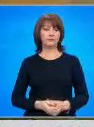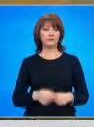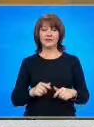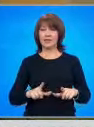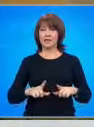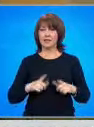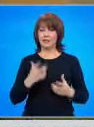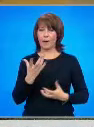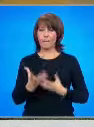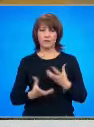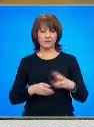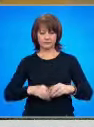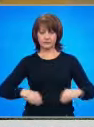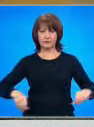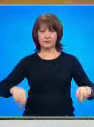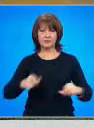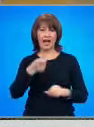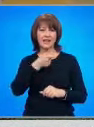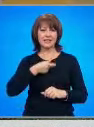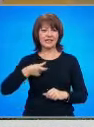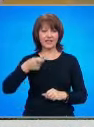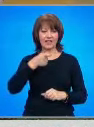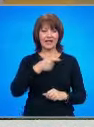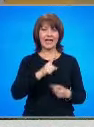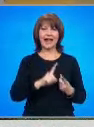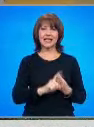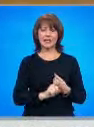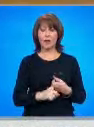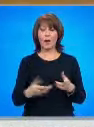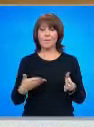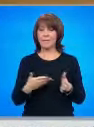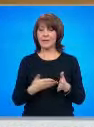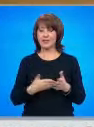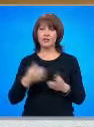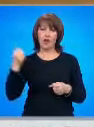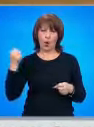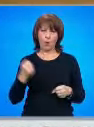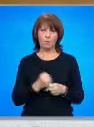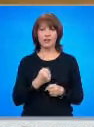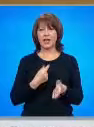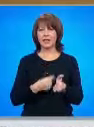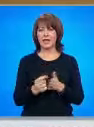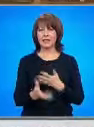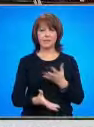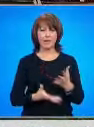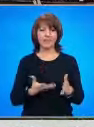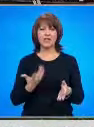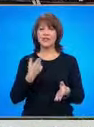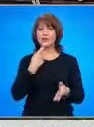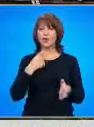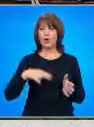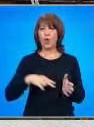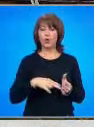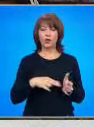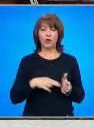Тази сутрин пожари спепели заведение в Казанлък. Най-вероятната причина за пожара е умишлен палеж, тъй като токът в обекта е бил спрян